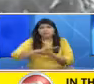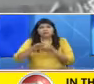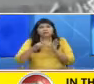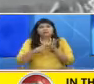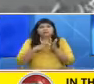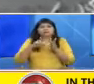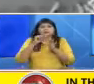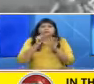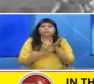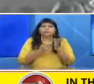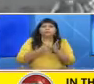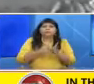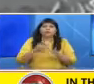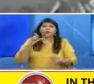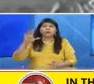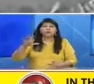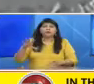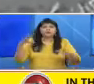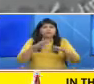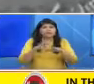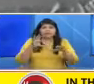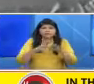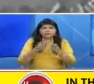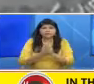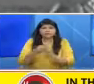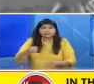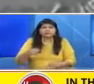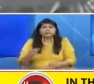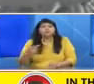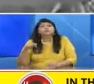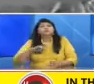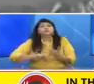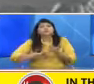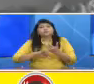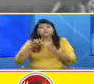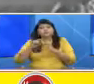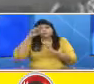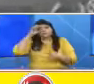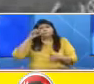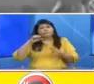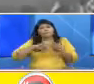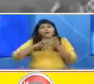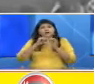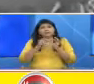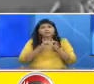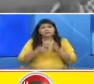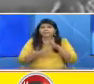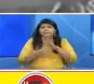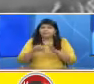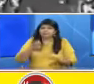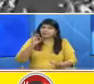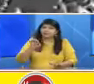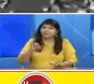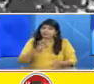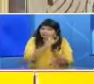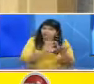में कांग्रेस का अधिवेशन हुआ था, जहां पर सुभाष चंद्र बोस के प्रेसिडेंट इलेक्ट होने की घटना इतिहास